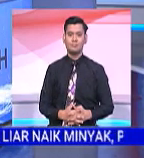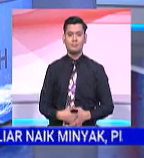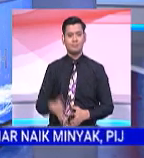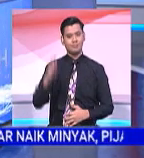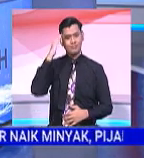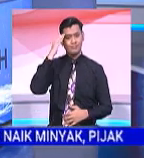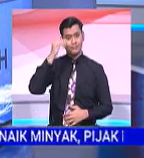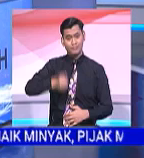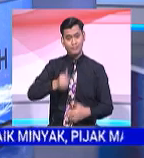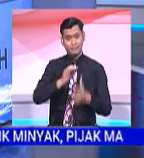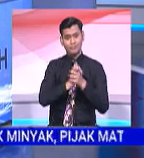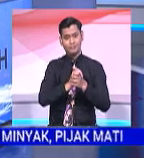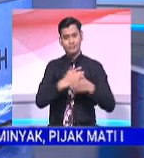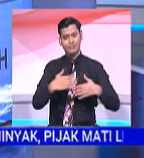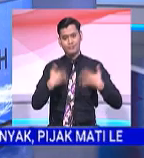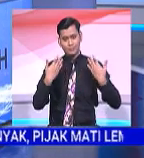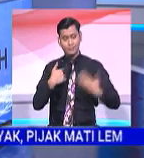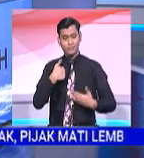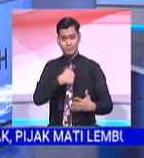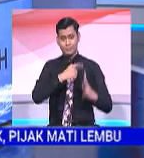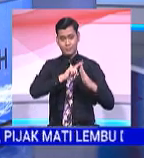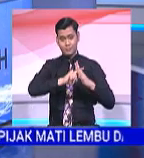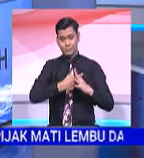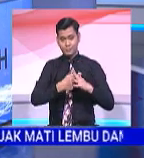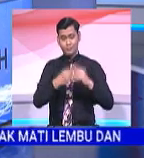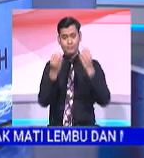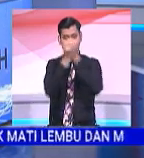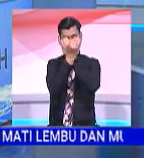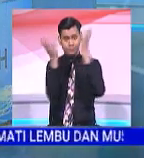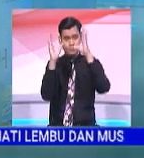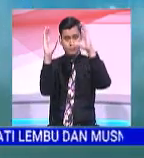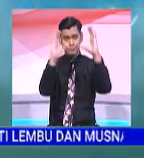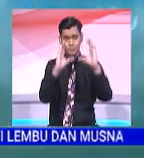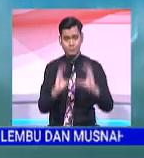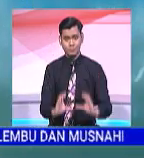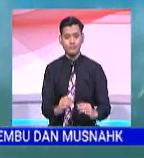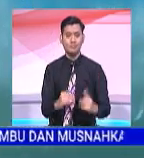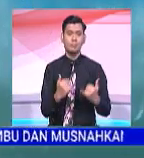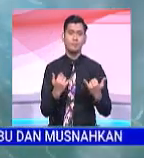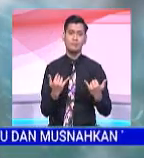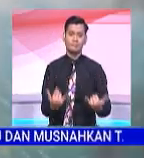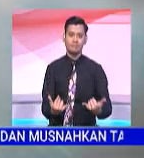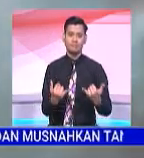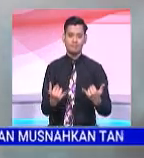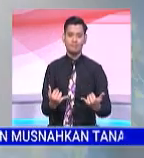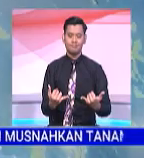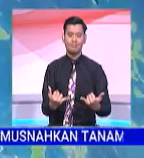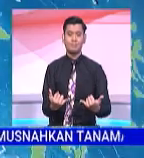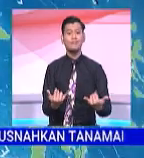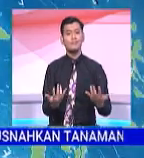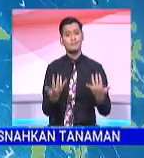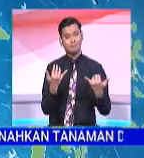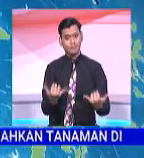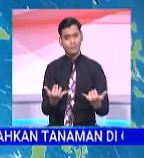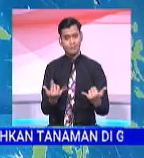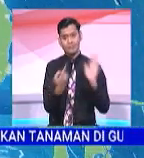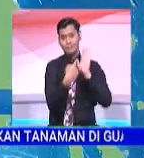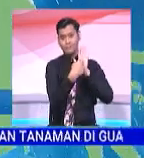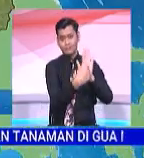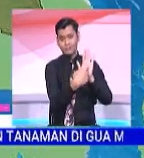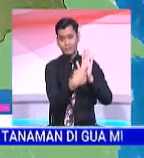perancangan, pelaksanaan fasa pertama pemberian vaksin yang berakhir bulan ini akan melibatkan setengah juta petugas barisan